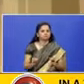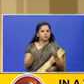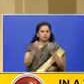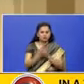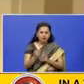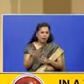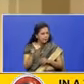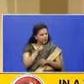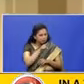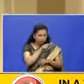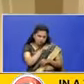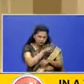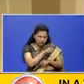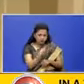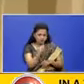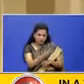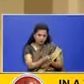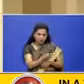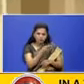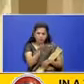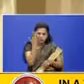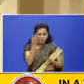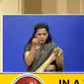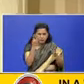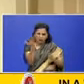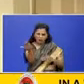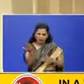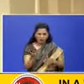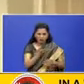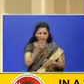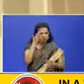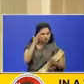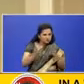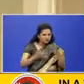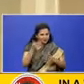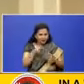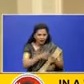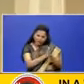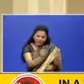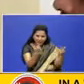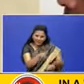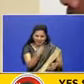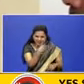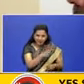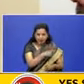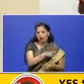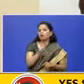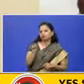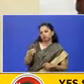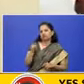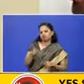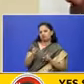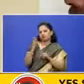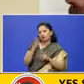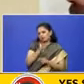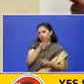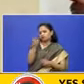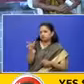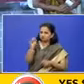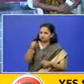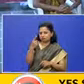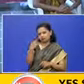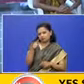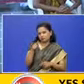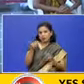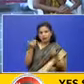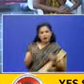एक प्रकार से पहले जो बिजली बिल की चिंता थी वो खत्म हो गई। हाँ सर, वो तो बात सही है सर। तो